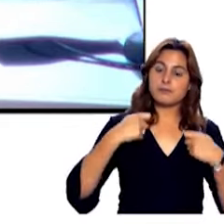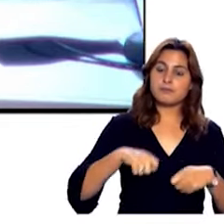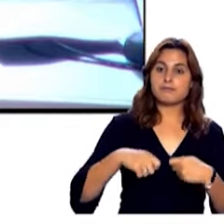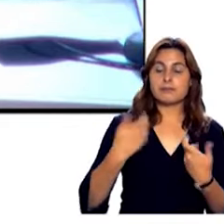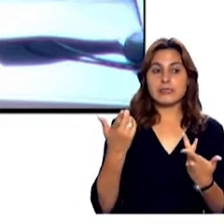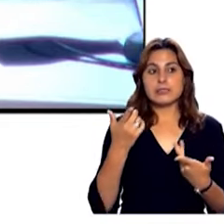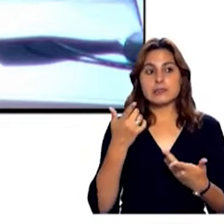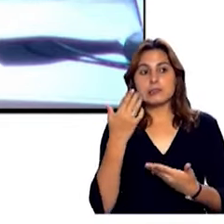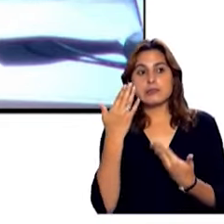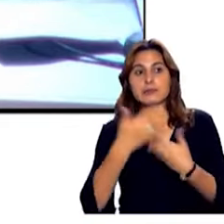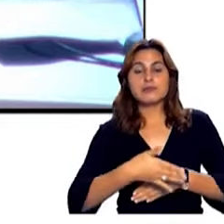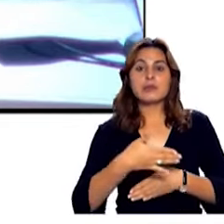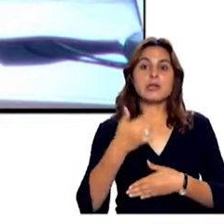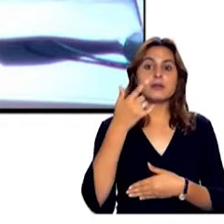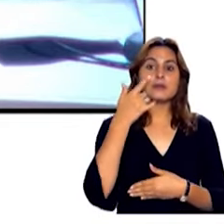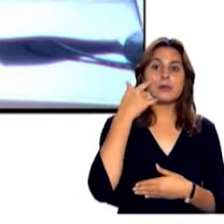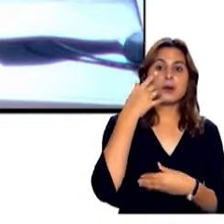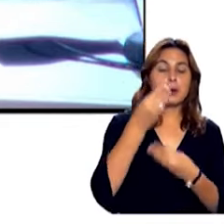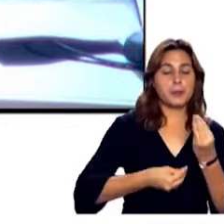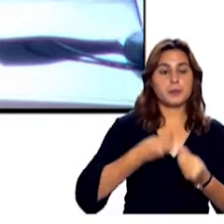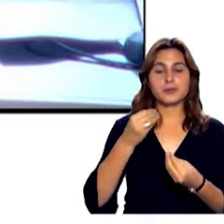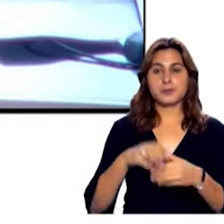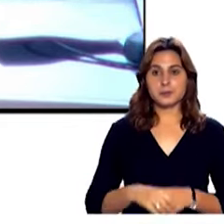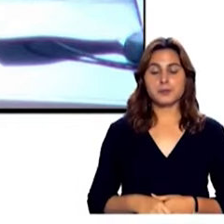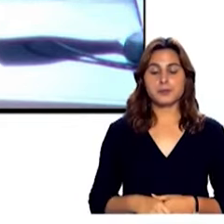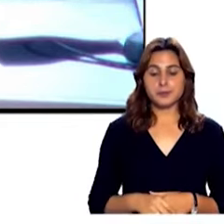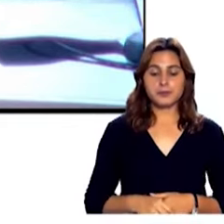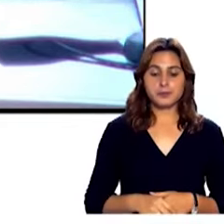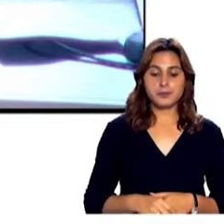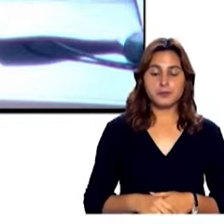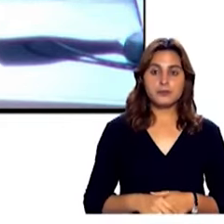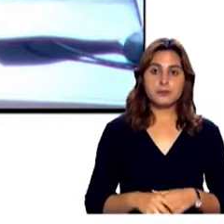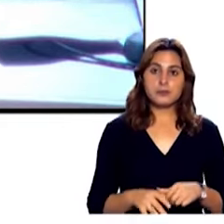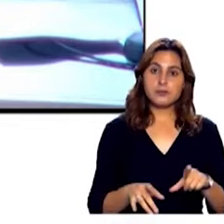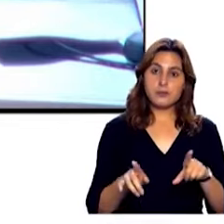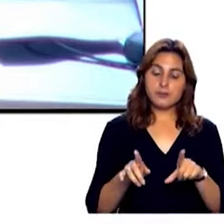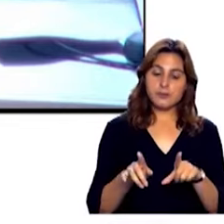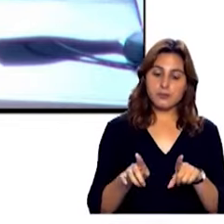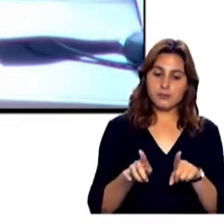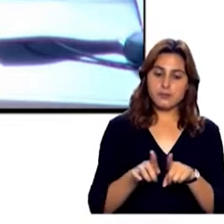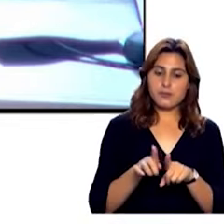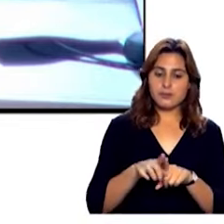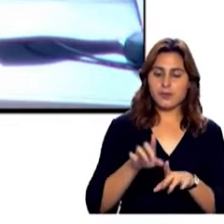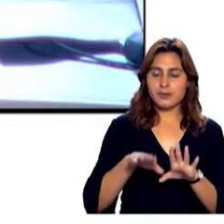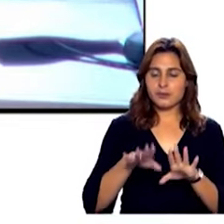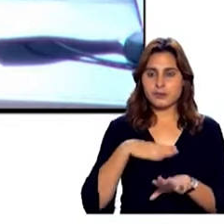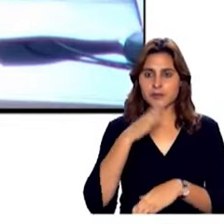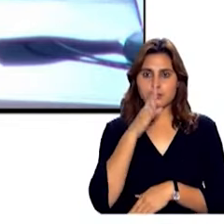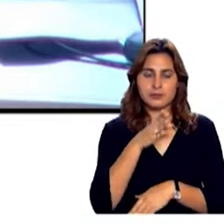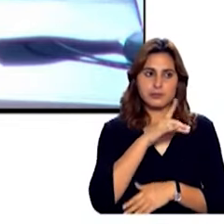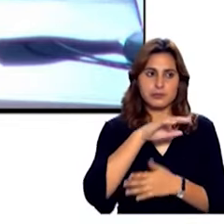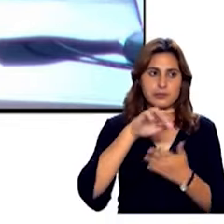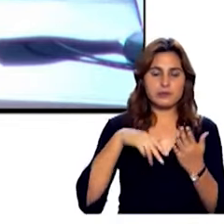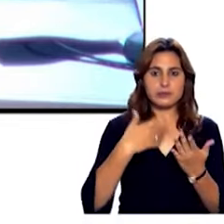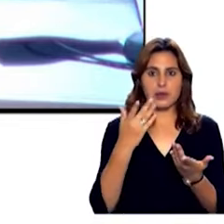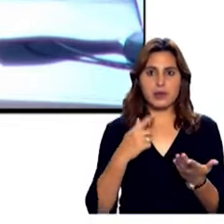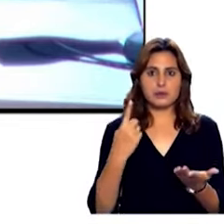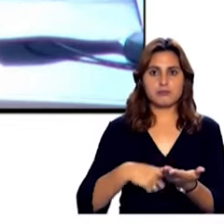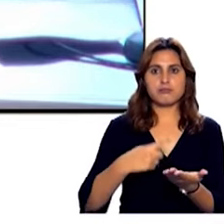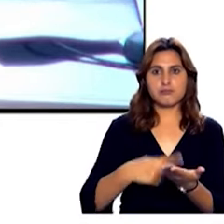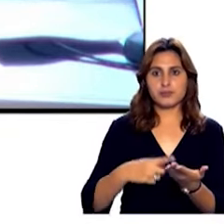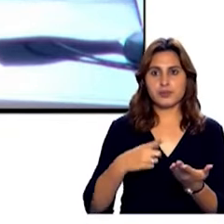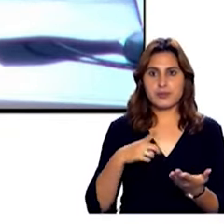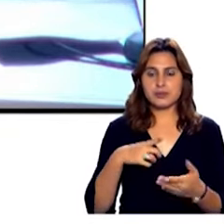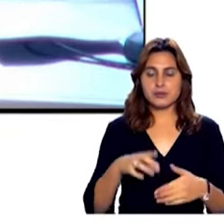des amic Coura celle o on va avoir des audiences filmées celle o on va voir avoir vraiment une réflexion de fond